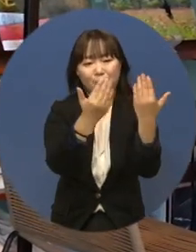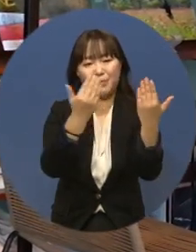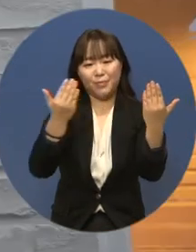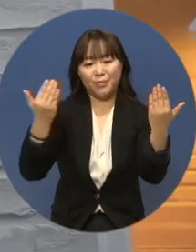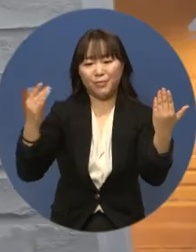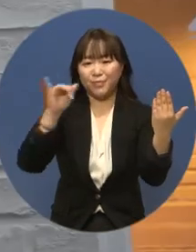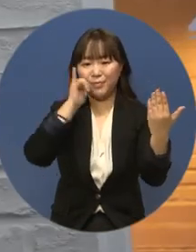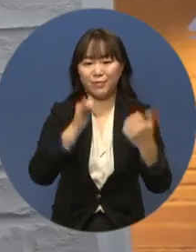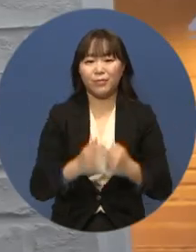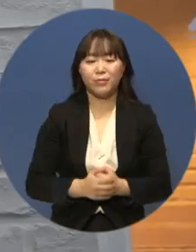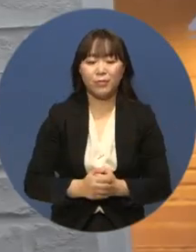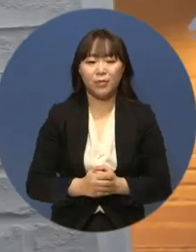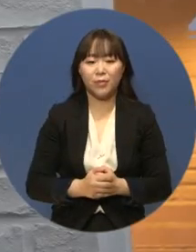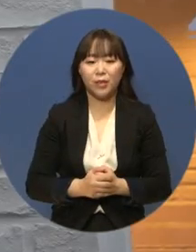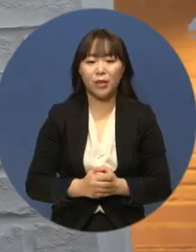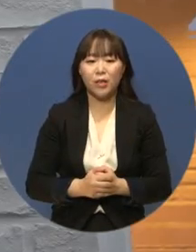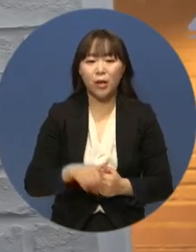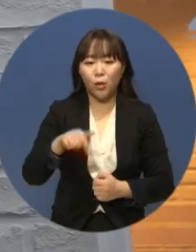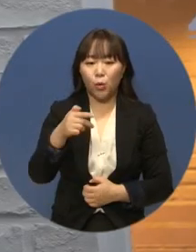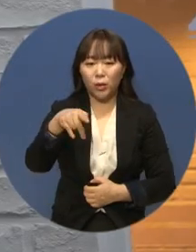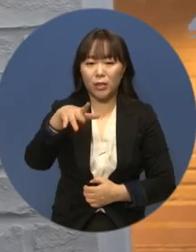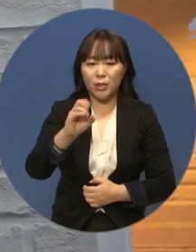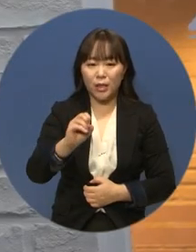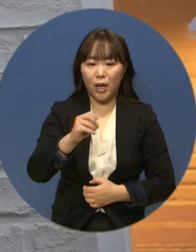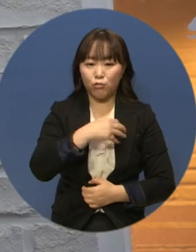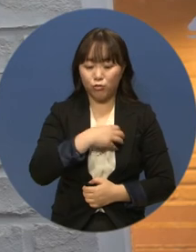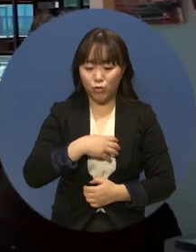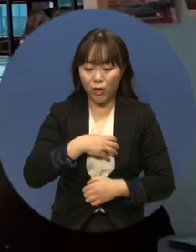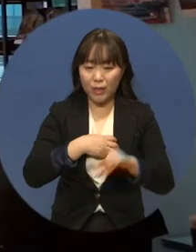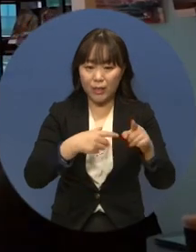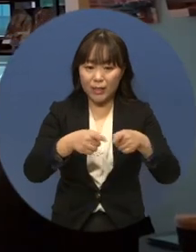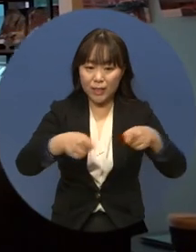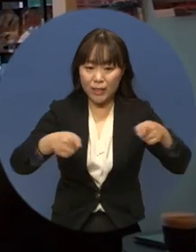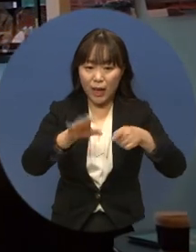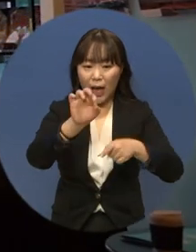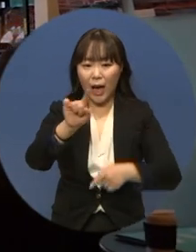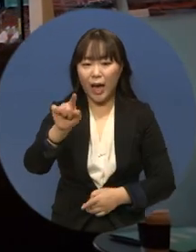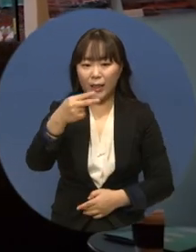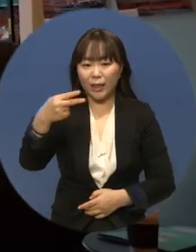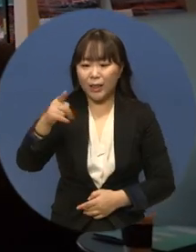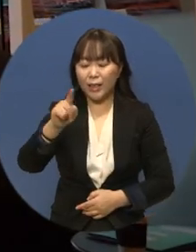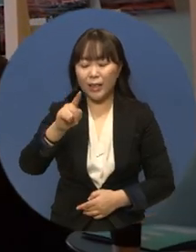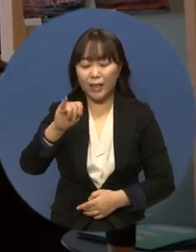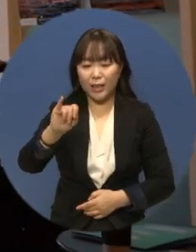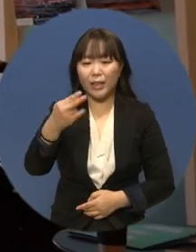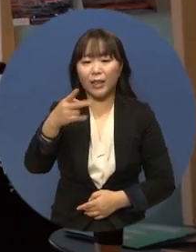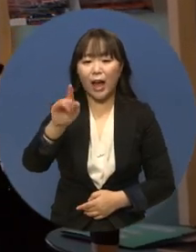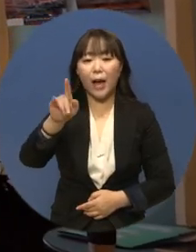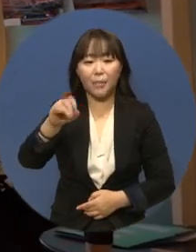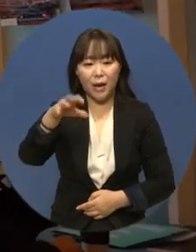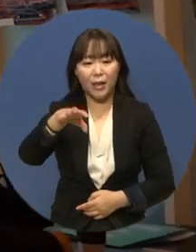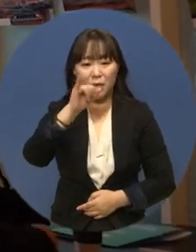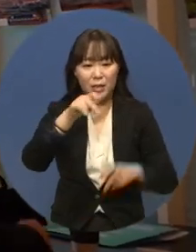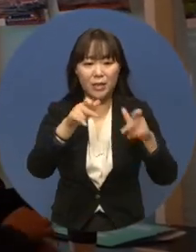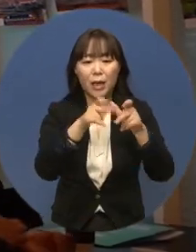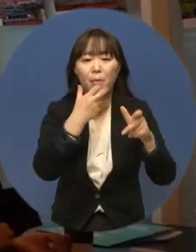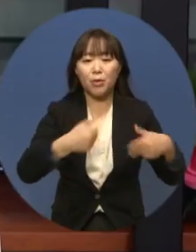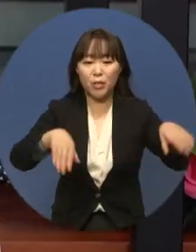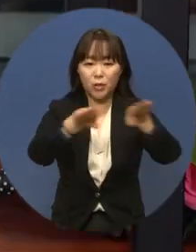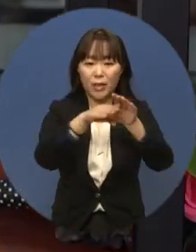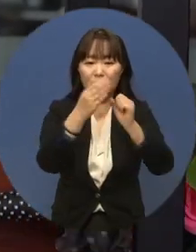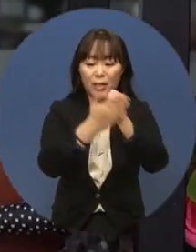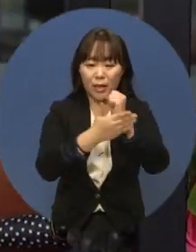있습니다. 작품은 고창군청 현관 1층 아띠다방에 전시되어 있으며 장애인 복지관 사진교실